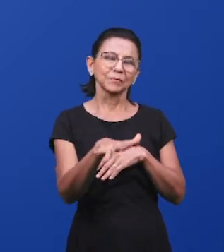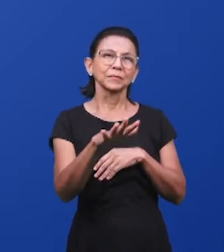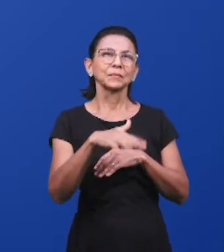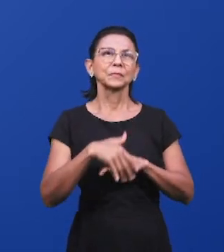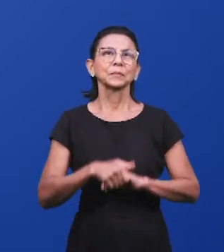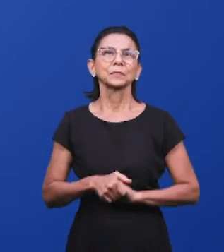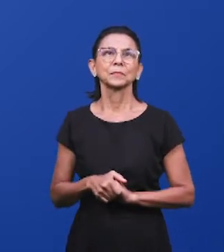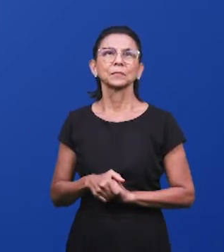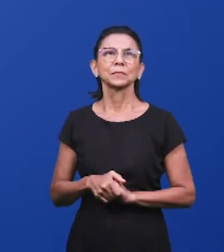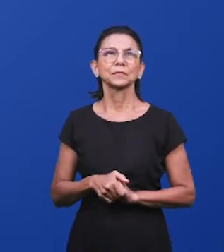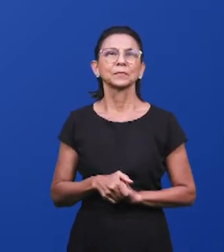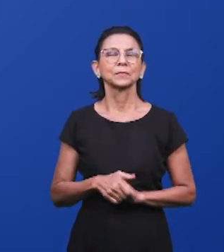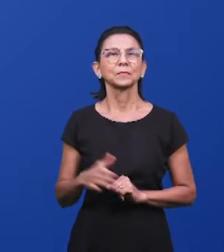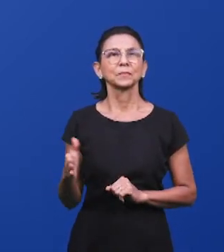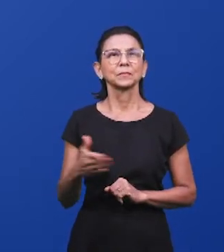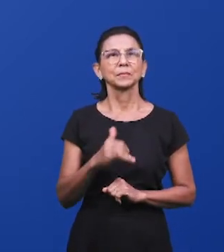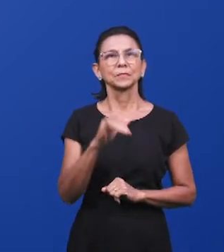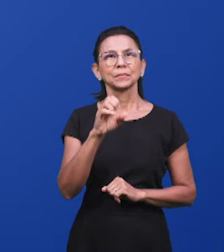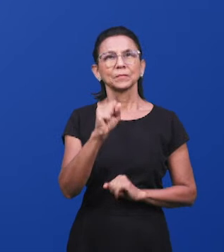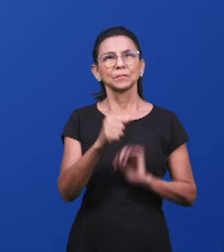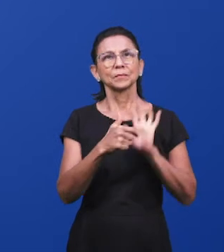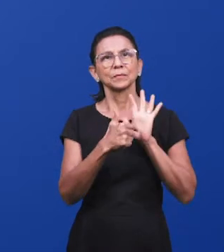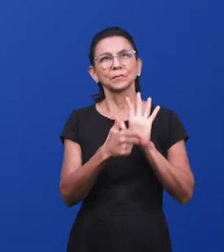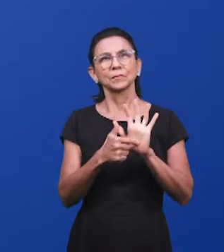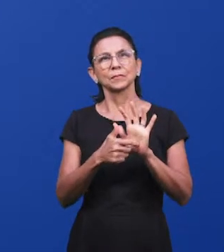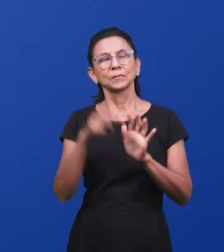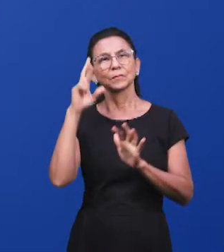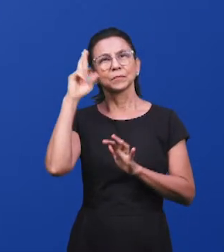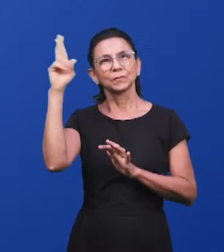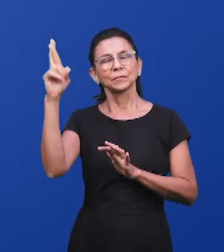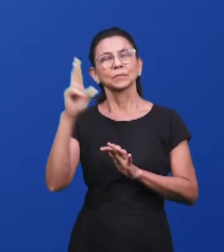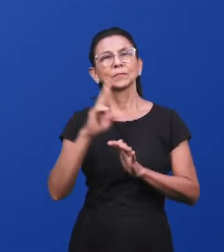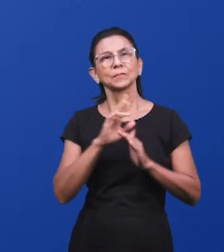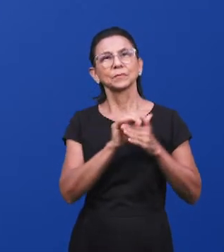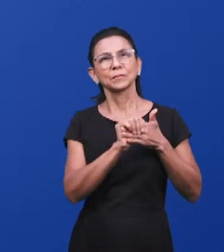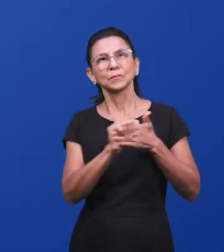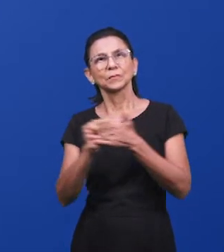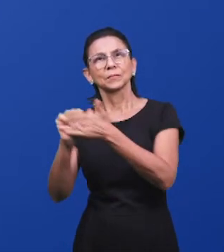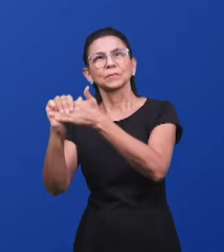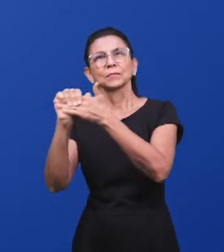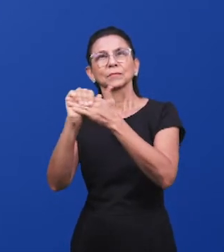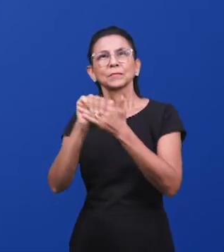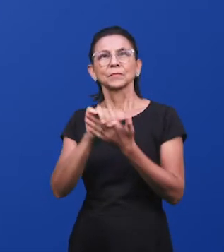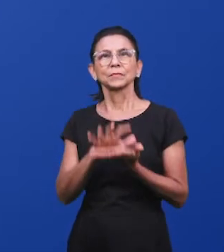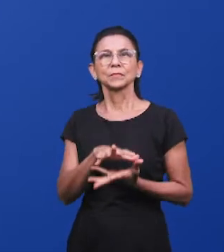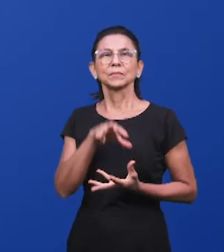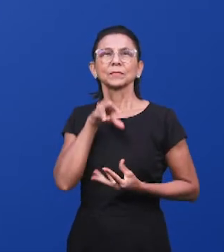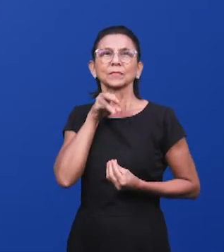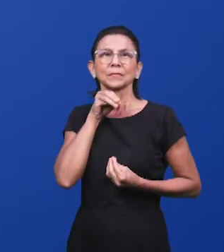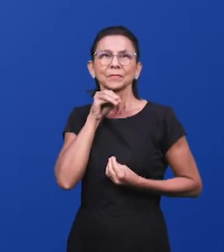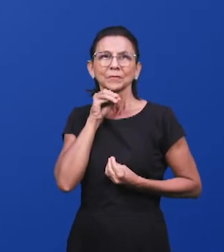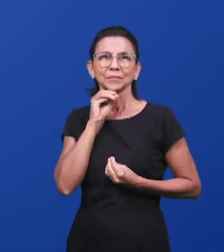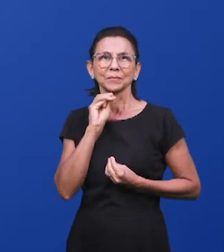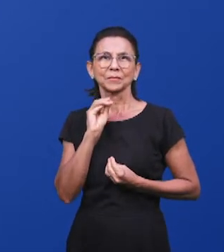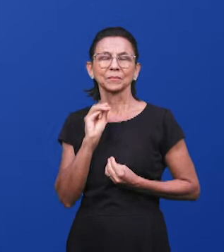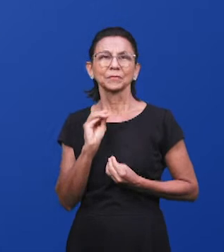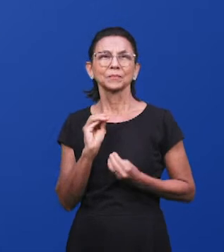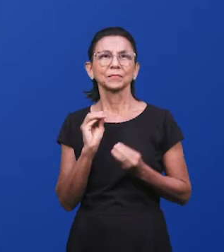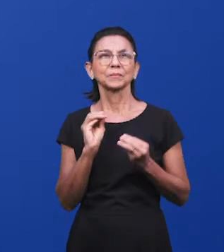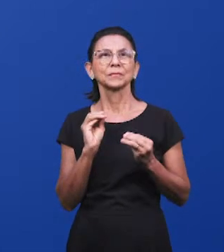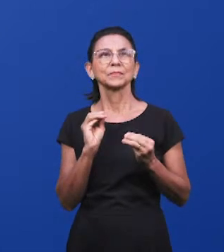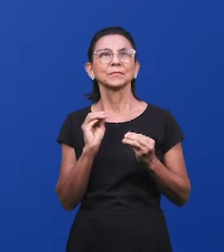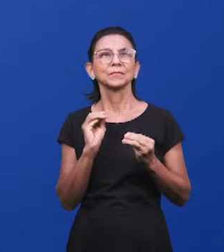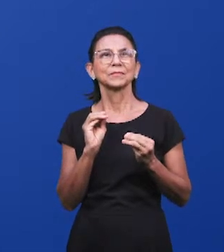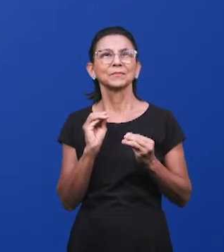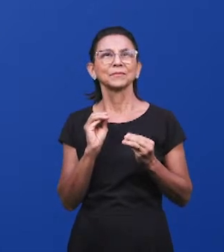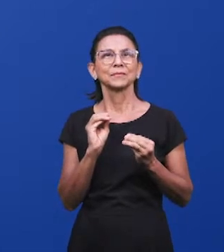Isaia 58:11. Il Signore ti guiderà sempre, ti sazierà nei luoghi aridi, darà vigore alle tue ossa. Tu